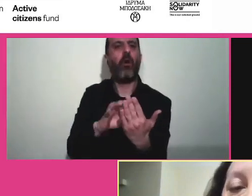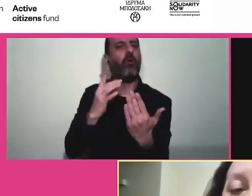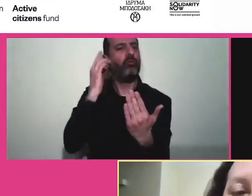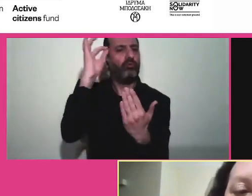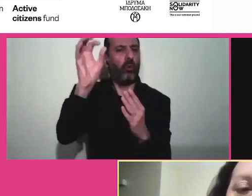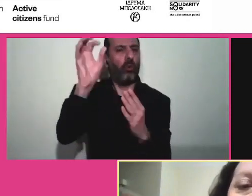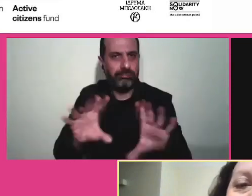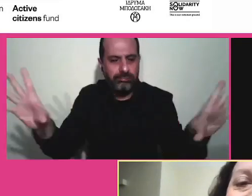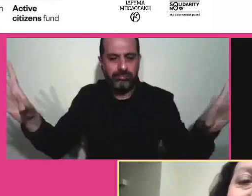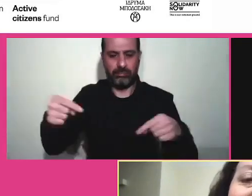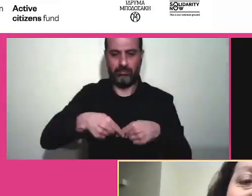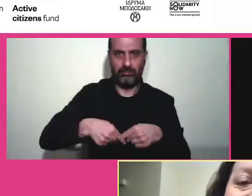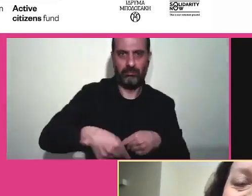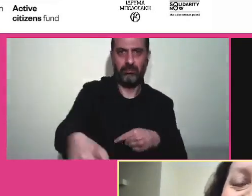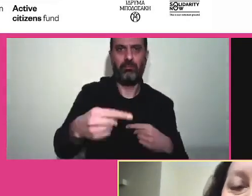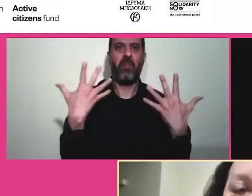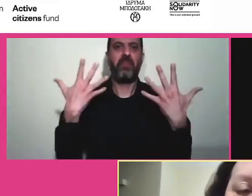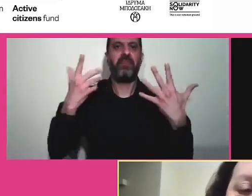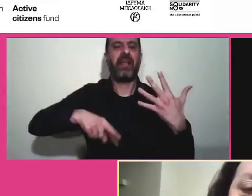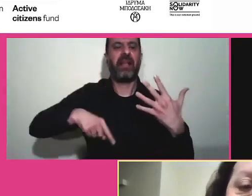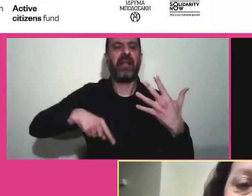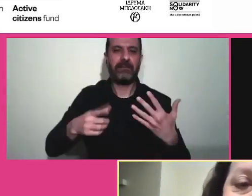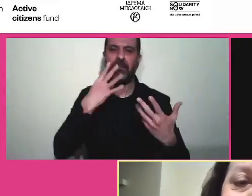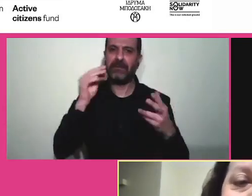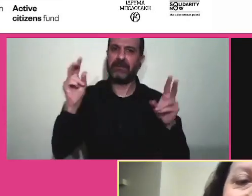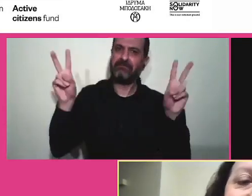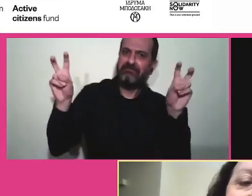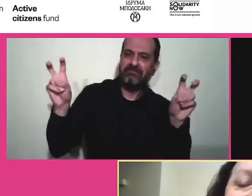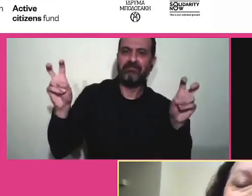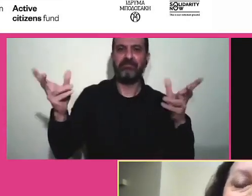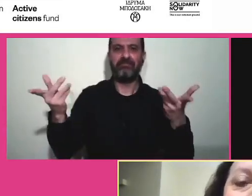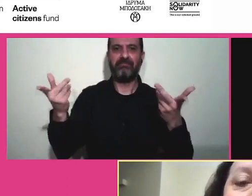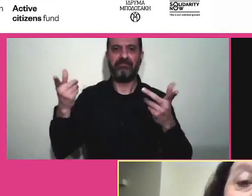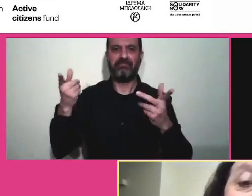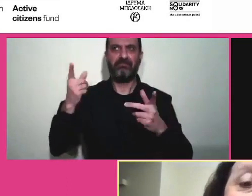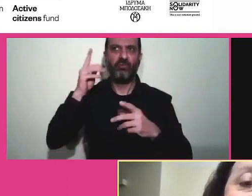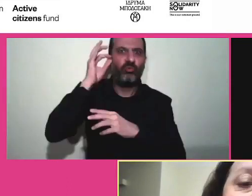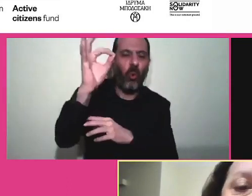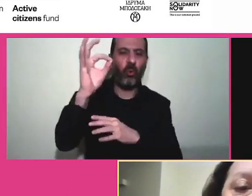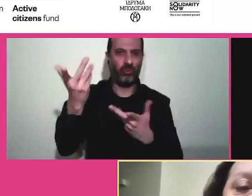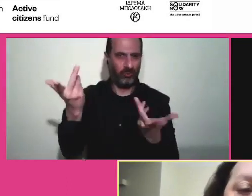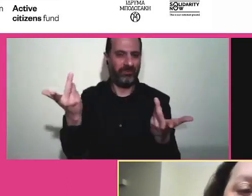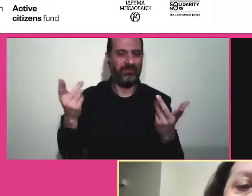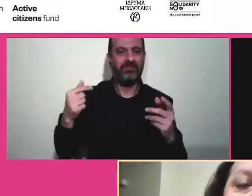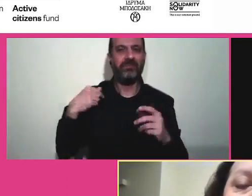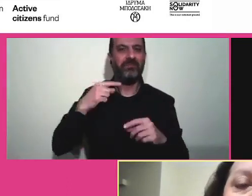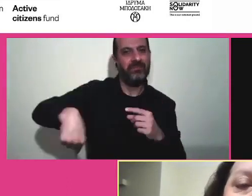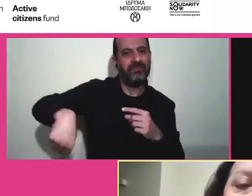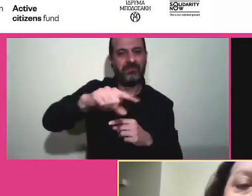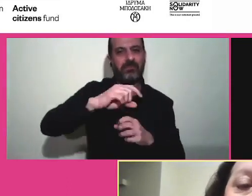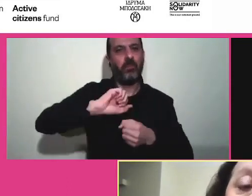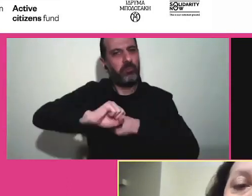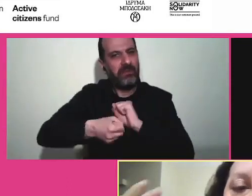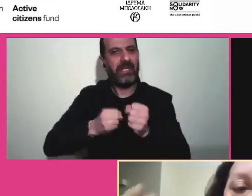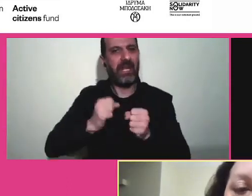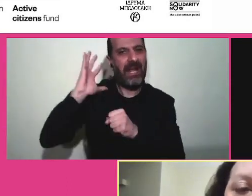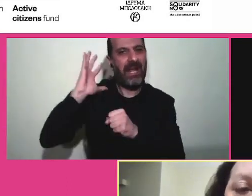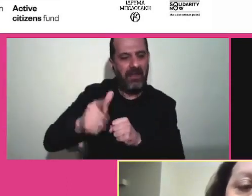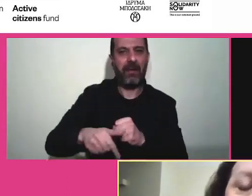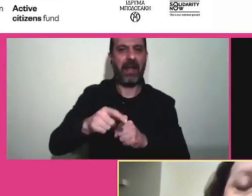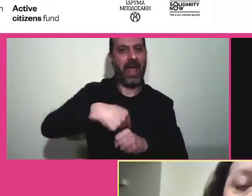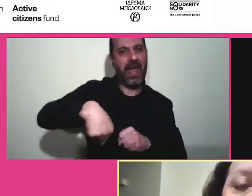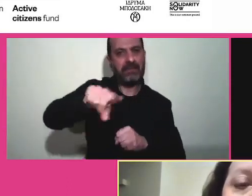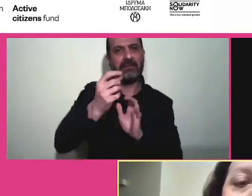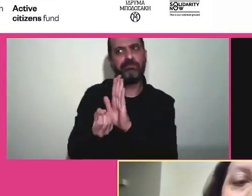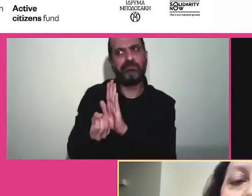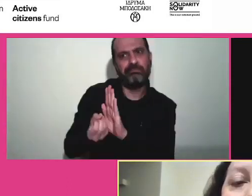αυτό το δεκαήμερο challenge, όπως το λέμε, και να προσπαθήσετε κάθε μέρα να ανεβάζετε μια φωτογραφία που